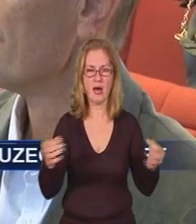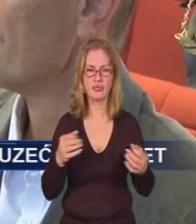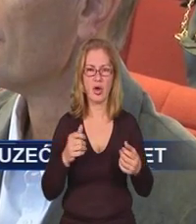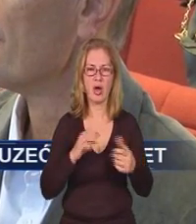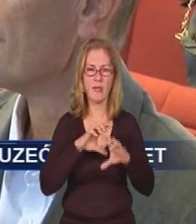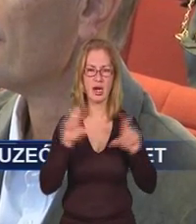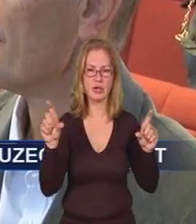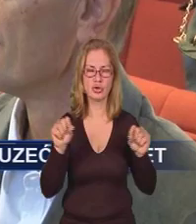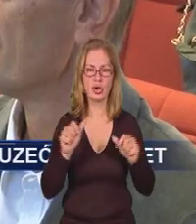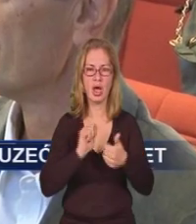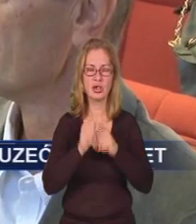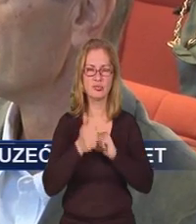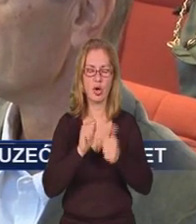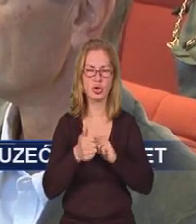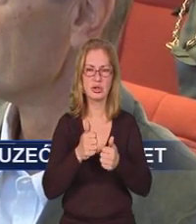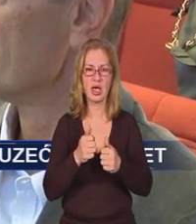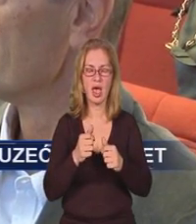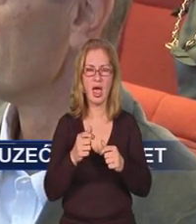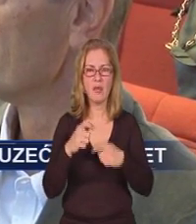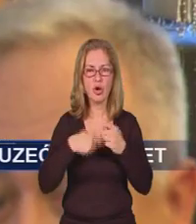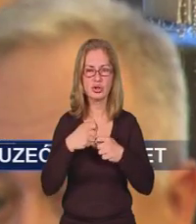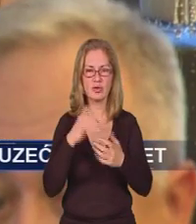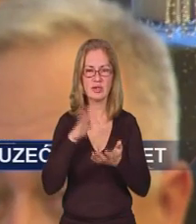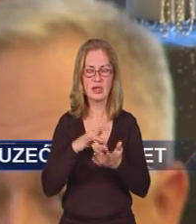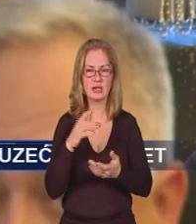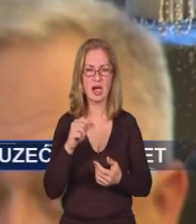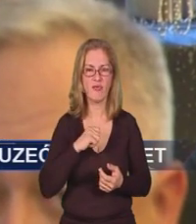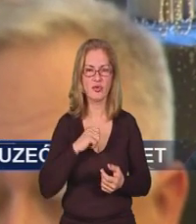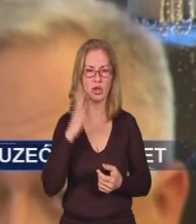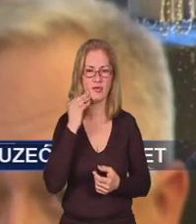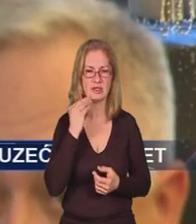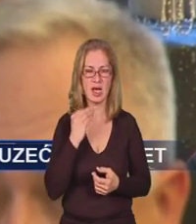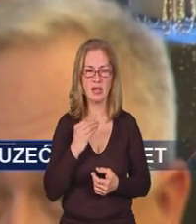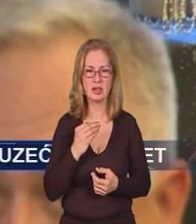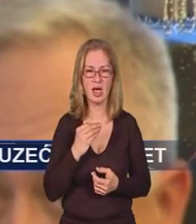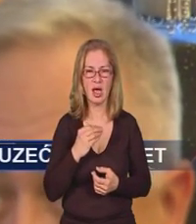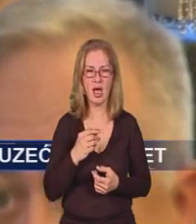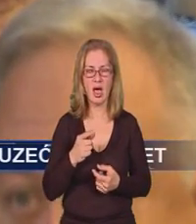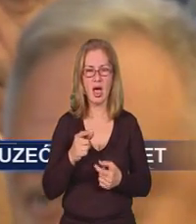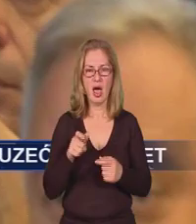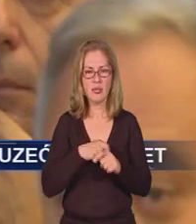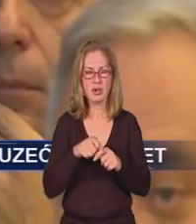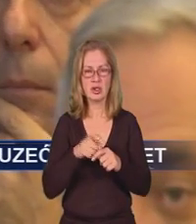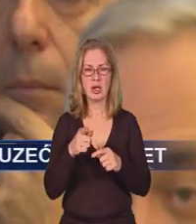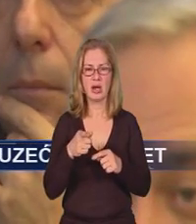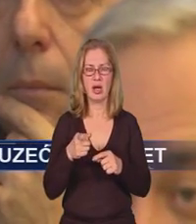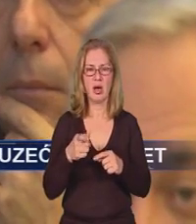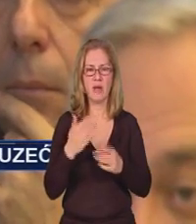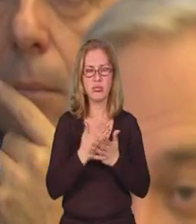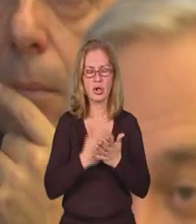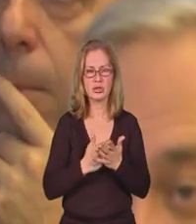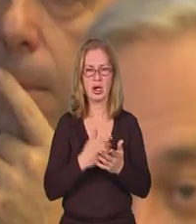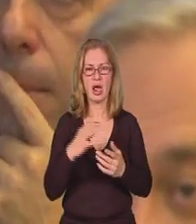javnog preduzeća Sportski i poslovni centar Vojvodina Novi Sad. Predlog rešenja o davanju saglasnosti na odluku o izmenama i